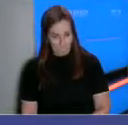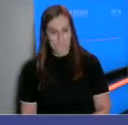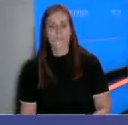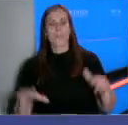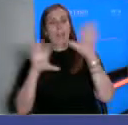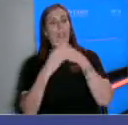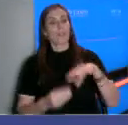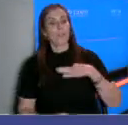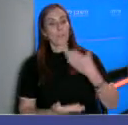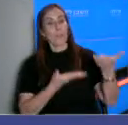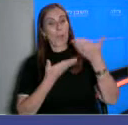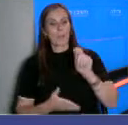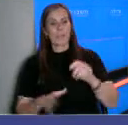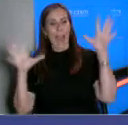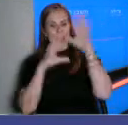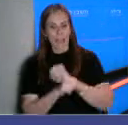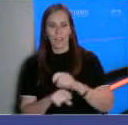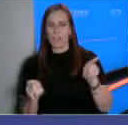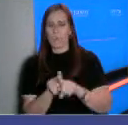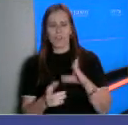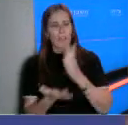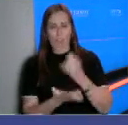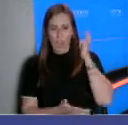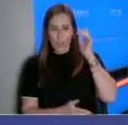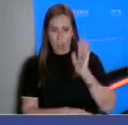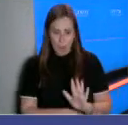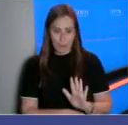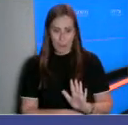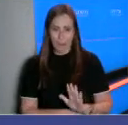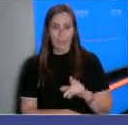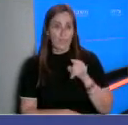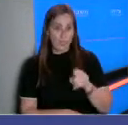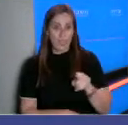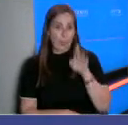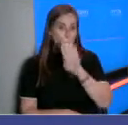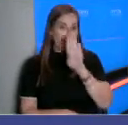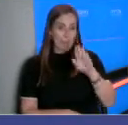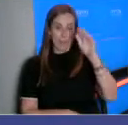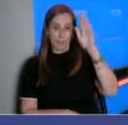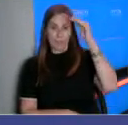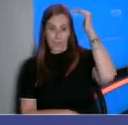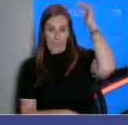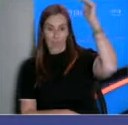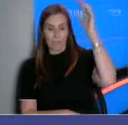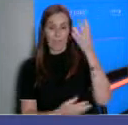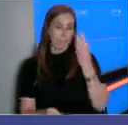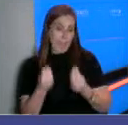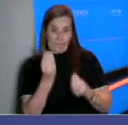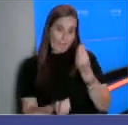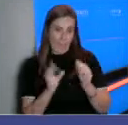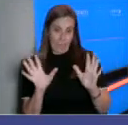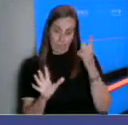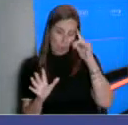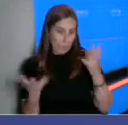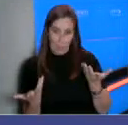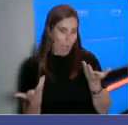ערב טוב, מה שלומכם? ברוכים הבאים למשכן לילה. כמו ששמעתם, בזמן שבנימין וביבי משחקים לא